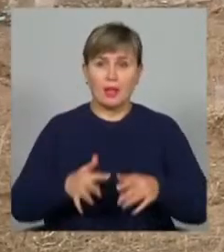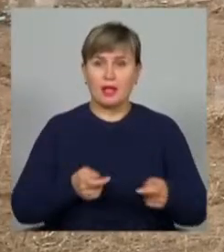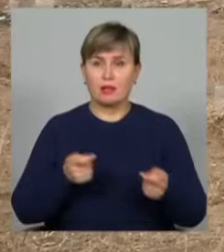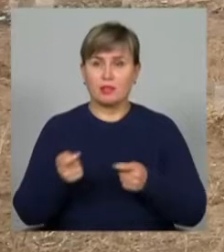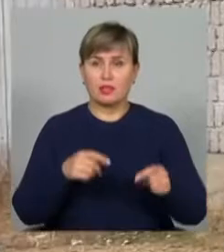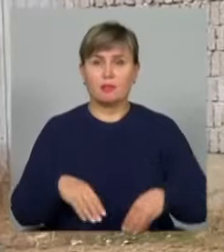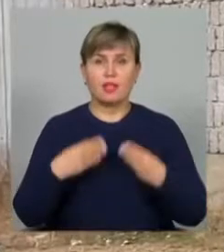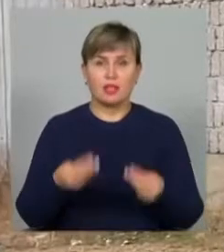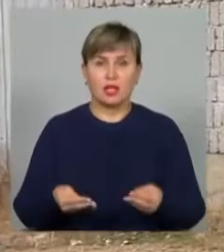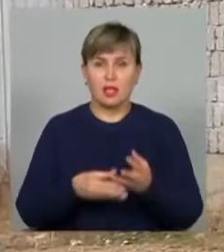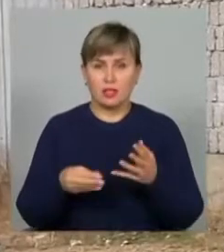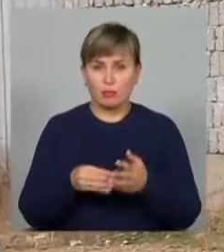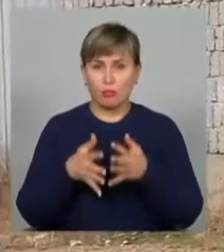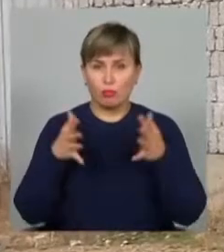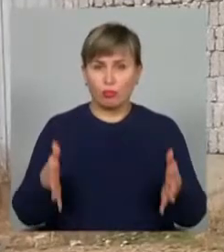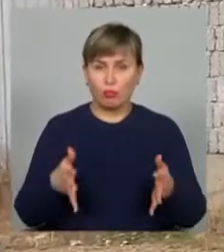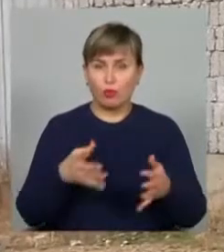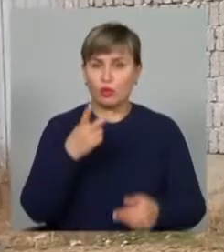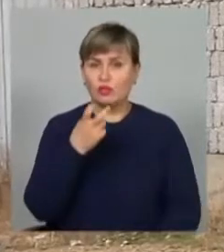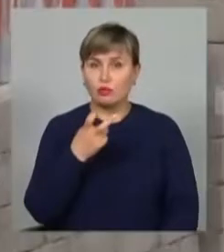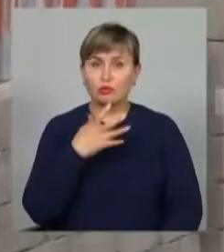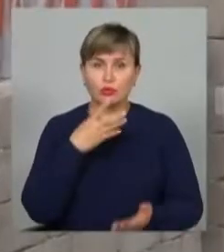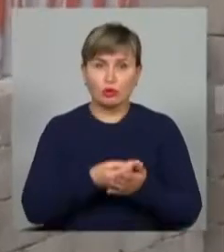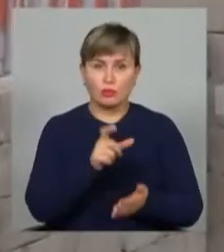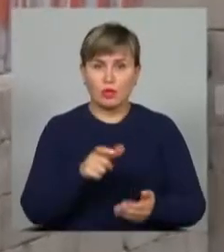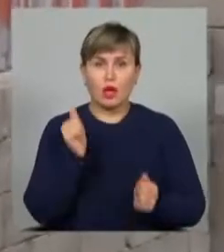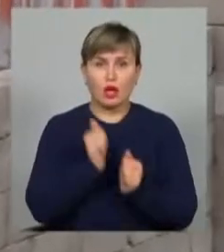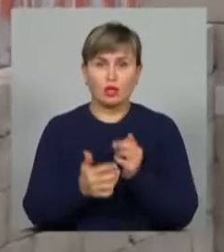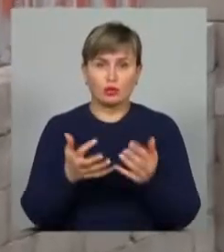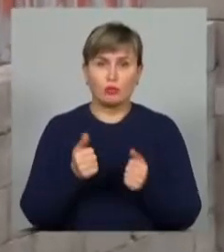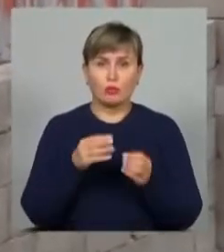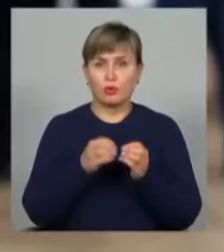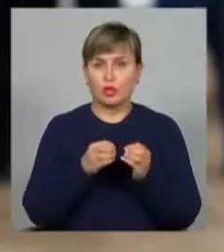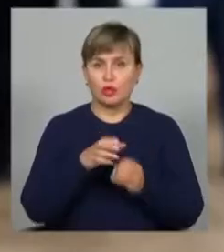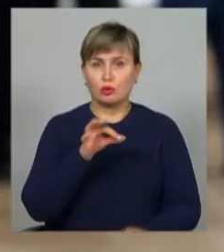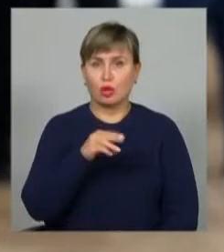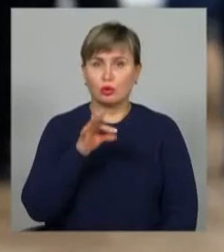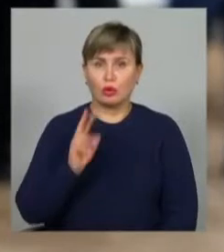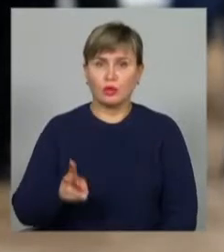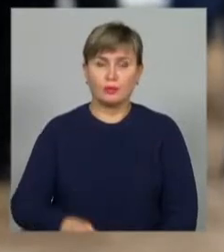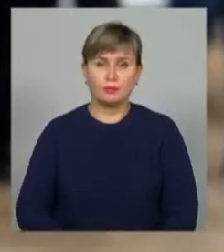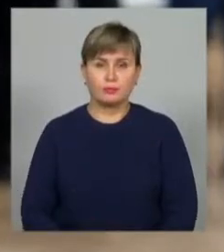администрация предоставила земли более 200 собственникам. Каждый получил по 10 соток.